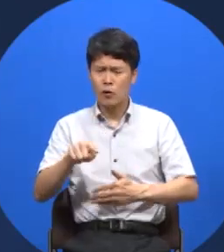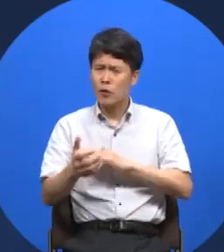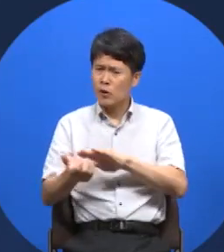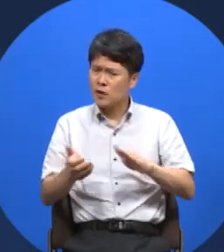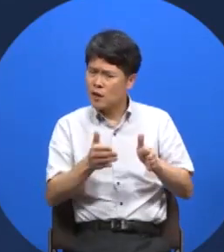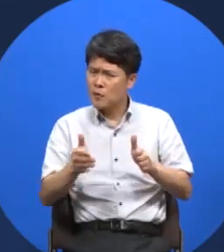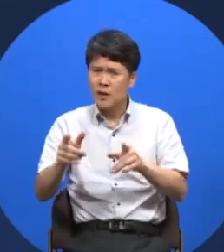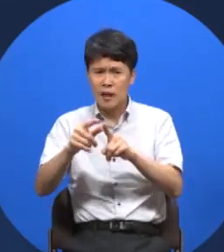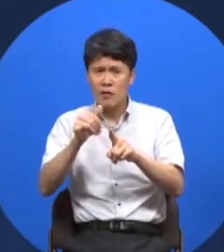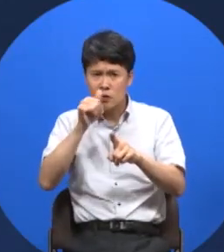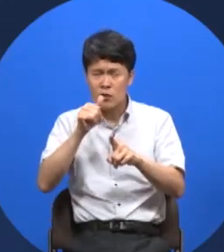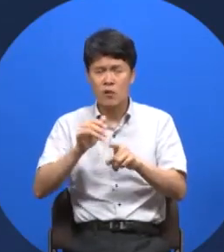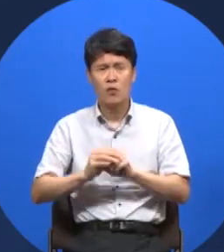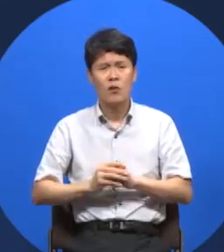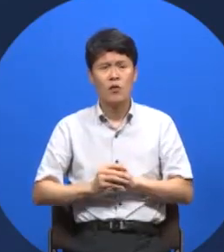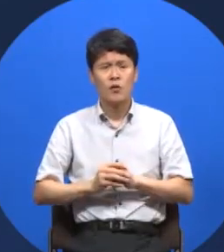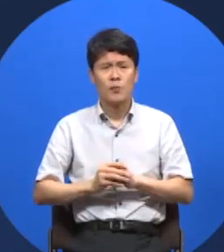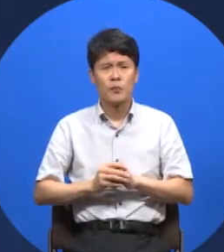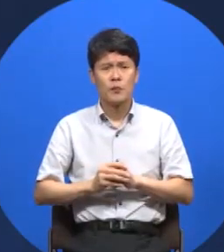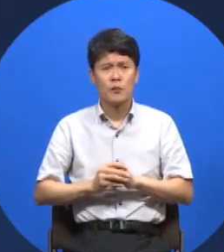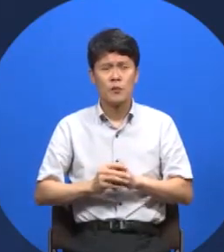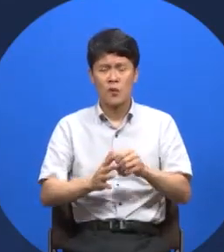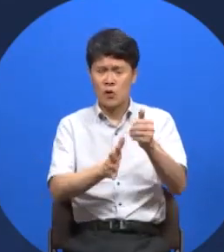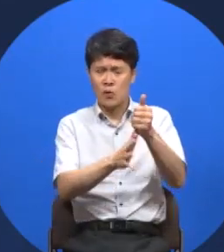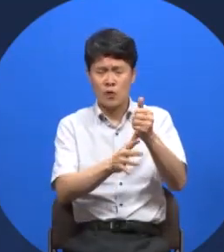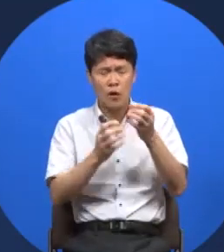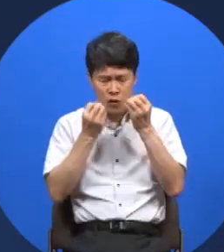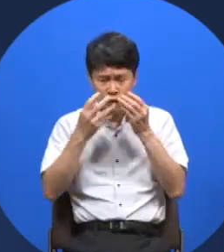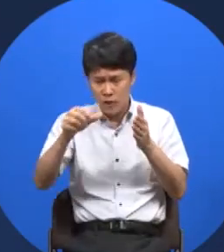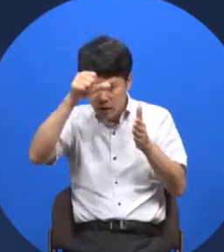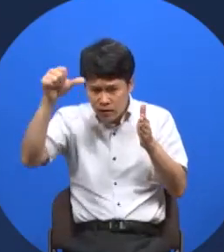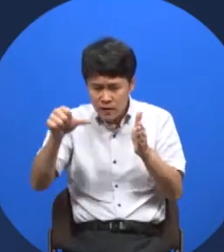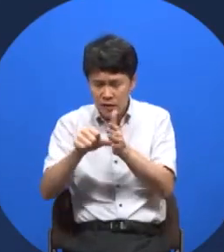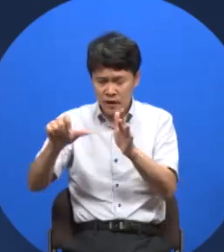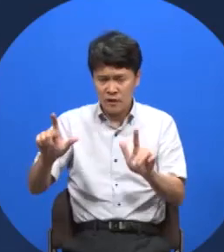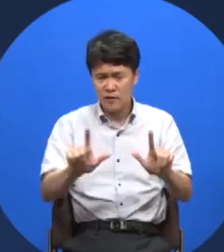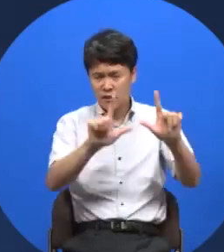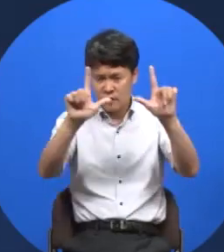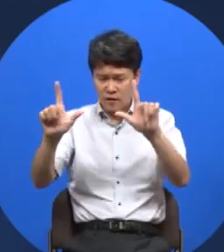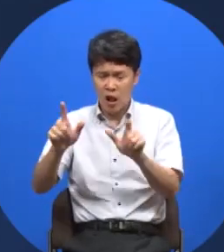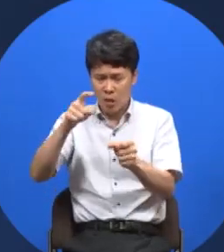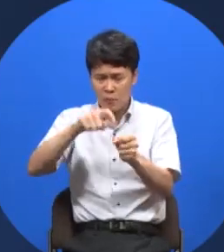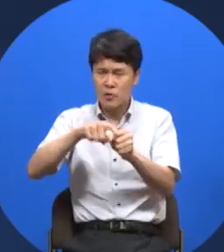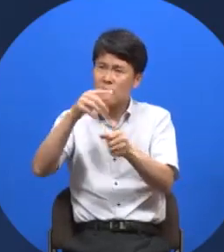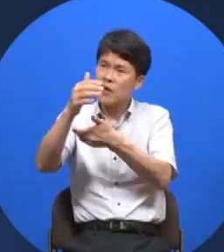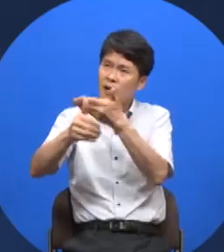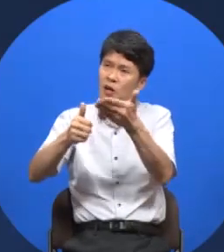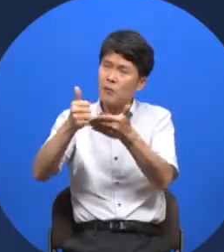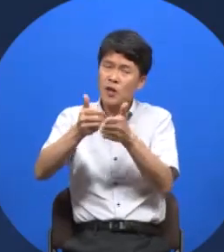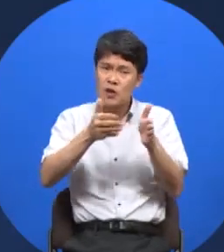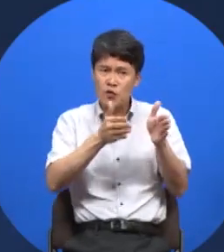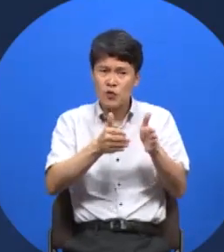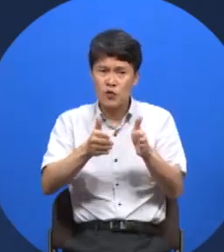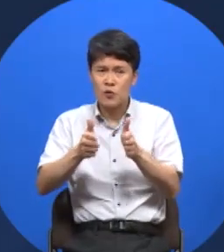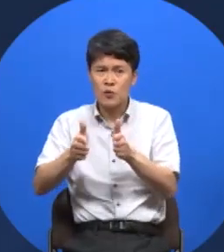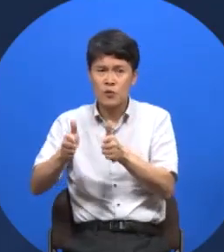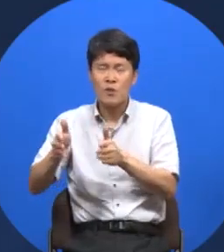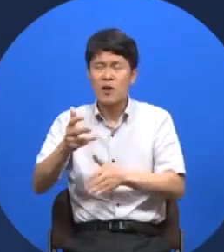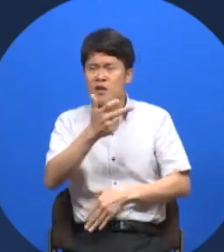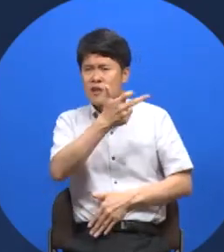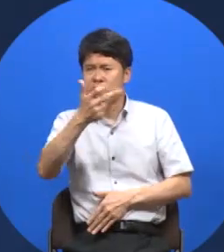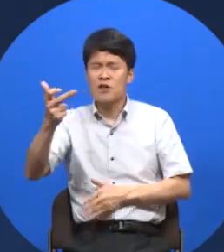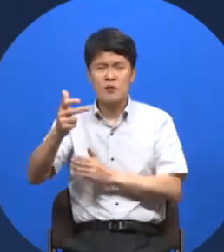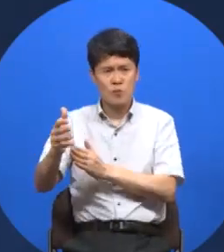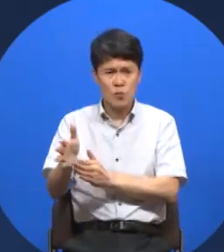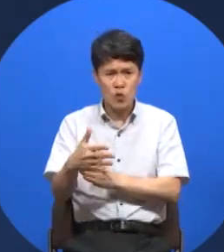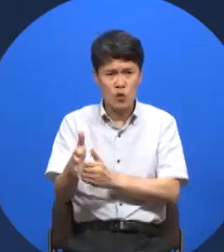등장하죠. 요나라 하여금 새로운 인생을 살도록 하기 위해서 하나님이 준비하신 큰